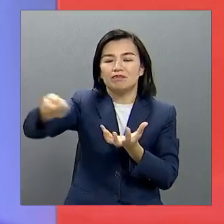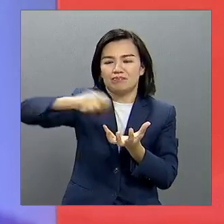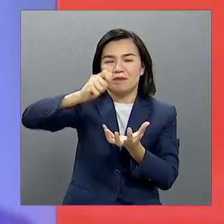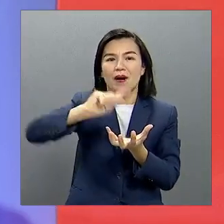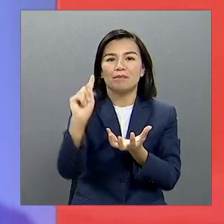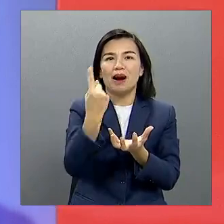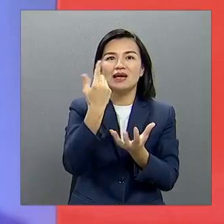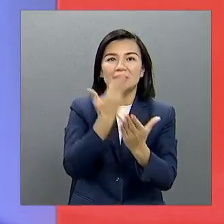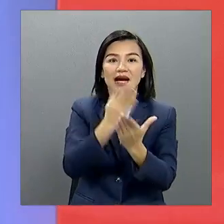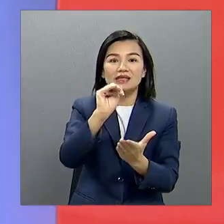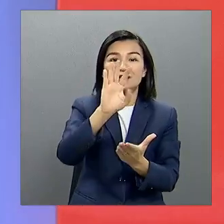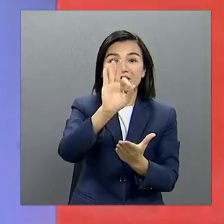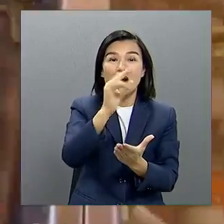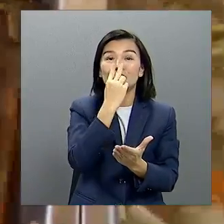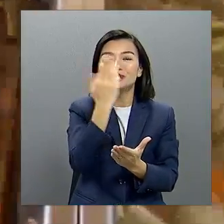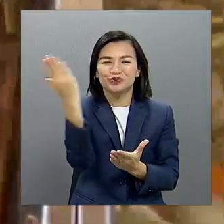ตามผมไปพร้อมกันเลยครับ